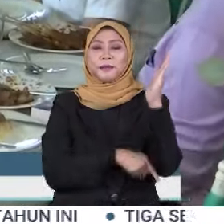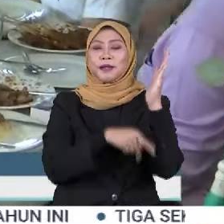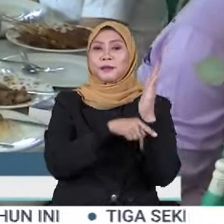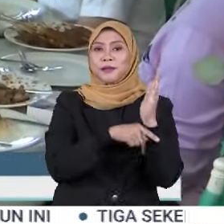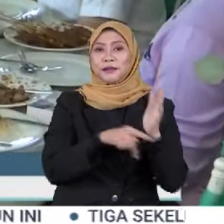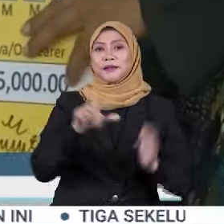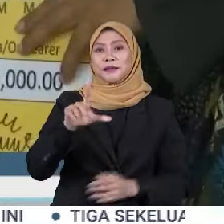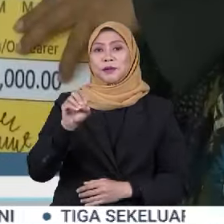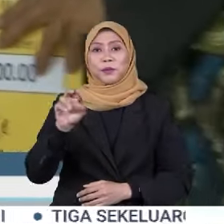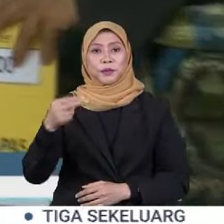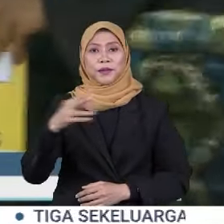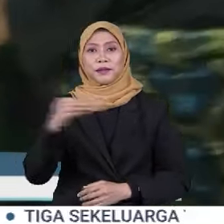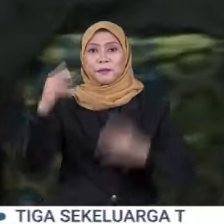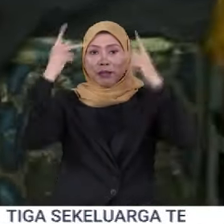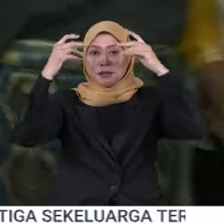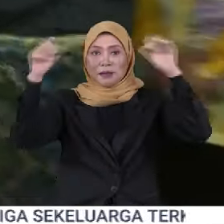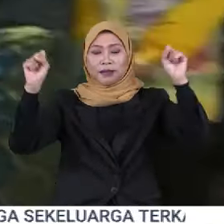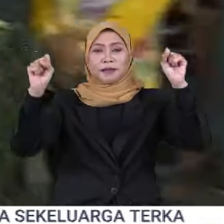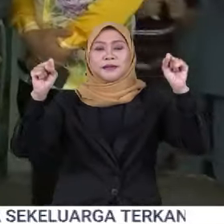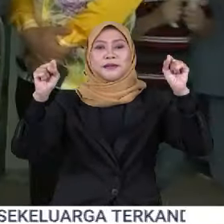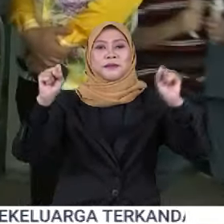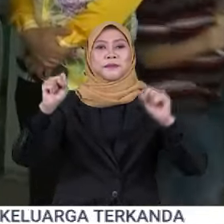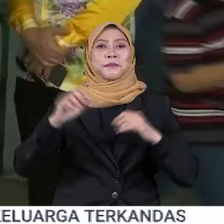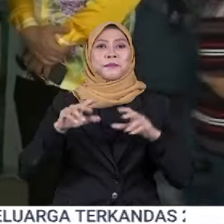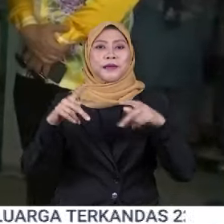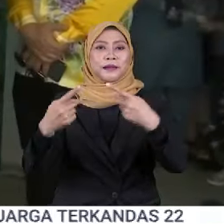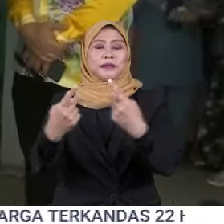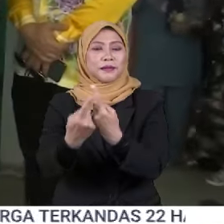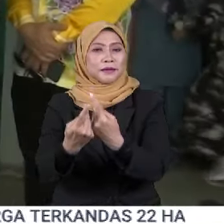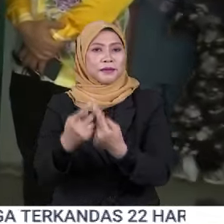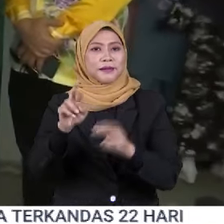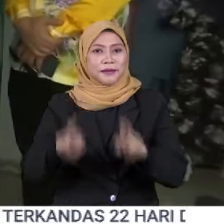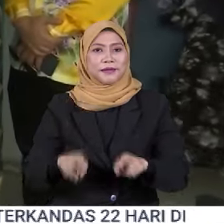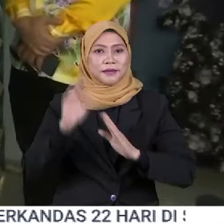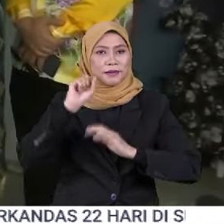losuifui dan presiden Pati harapan rakyat Sabah Tantri